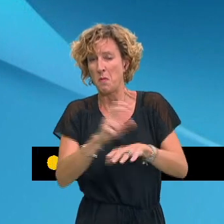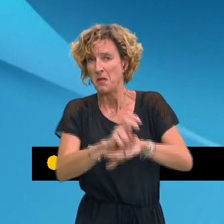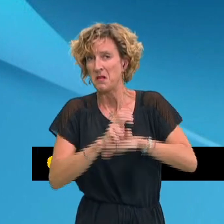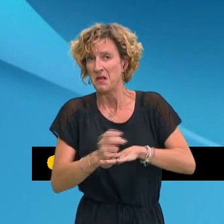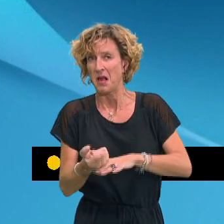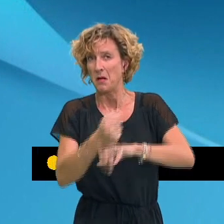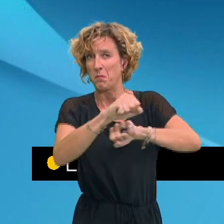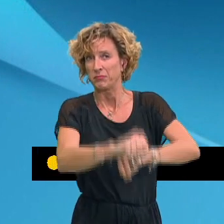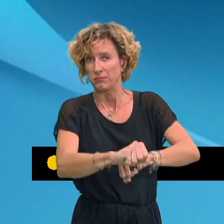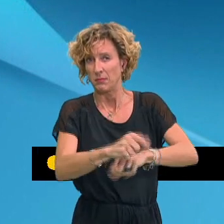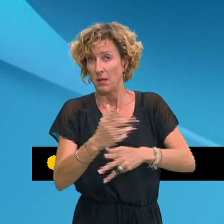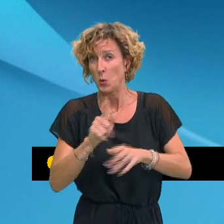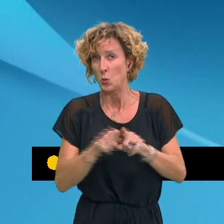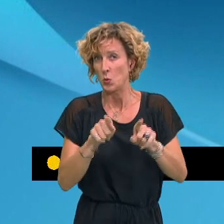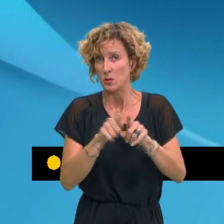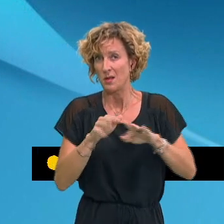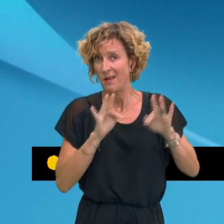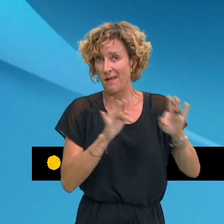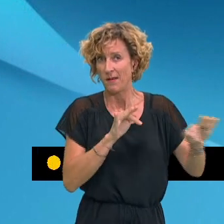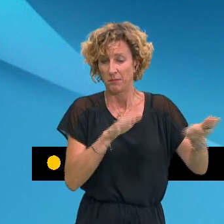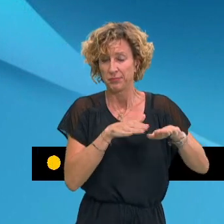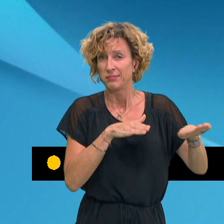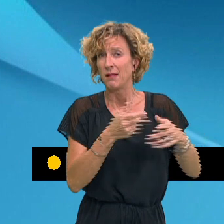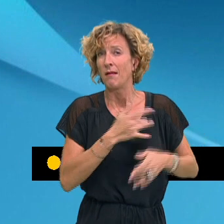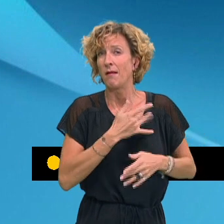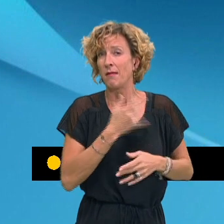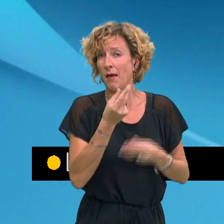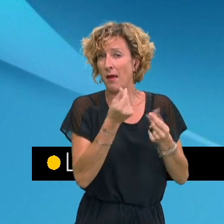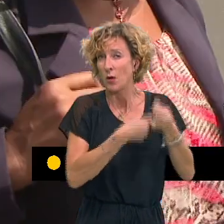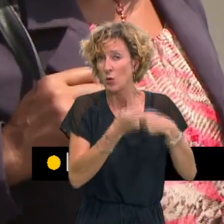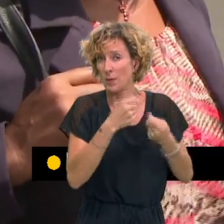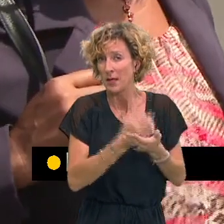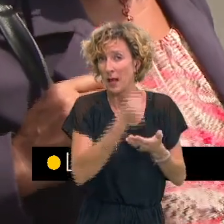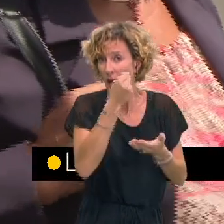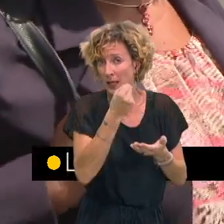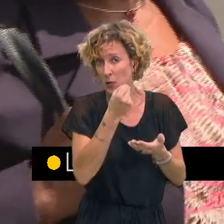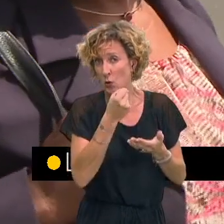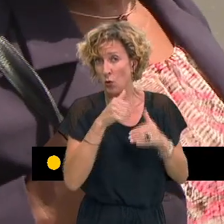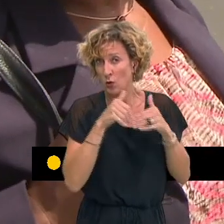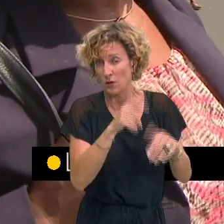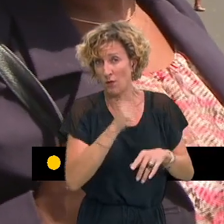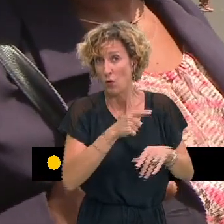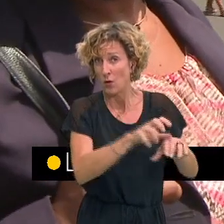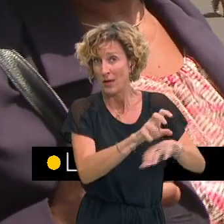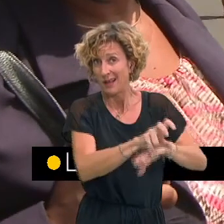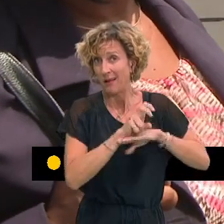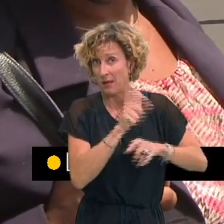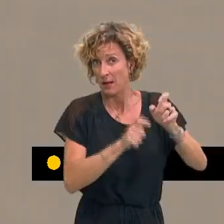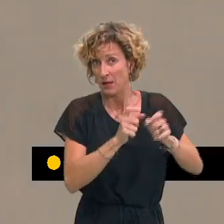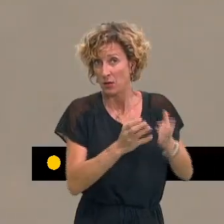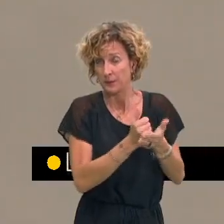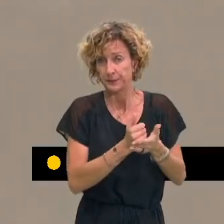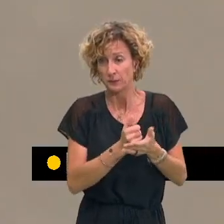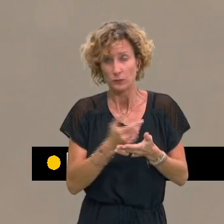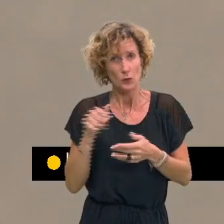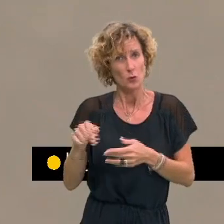faut sauvegarder les intérêts économiques réunionnais et bien entendu préserver les emplois. Mais pour la CFTC, peu importe la